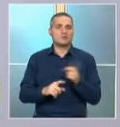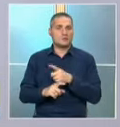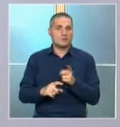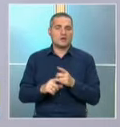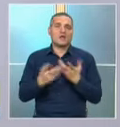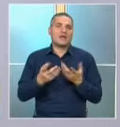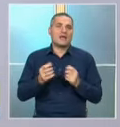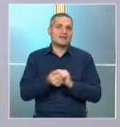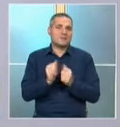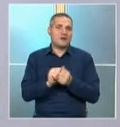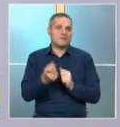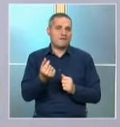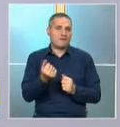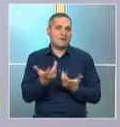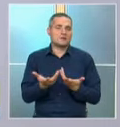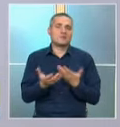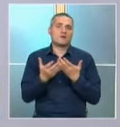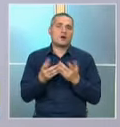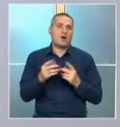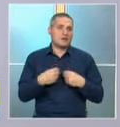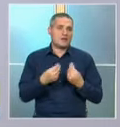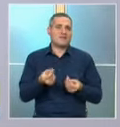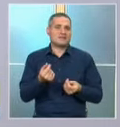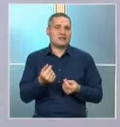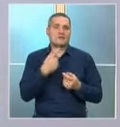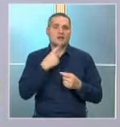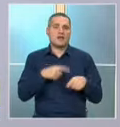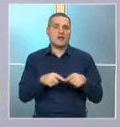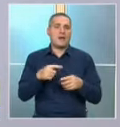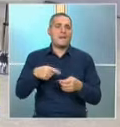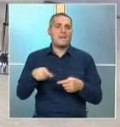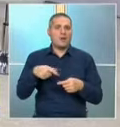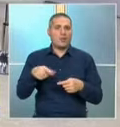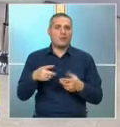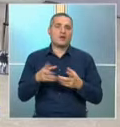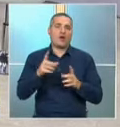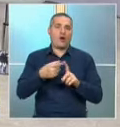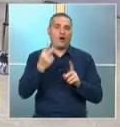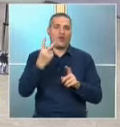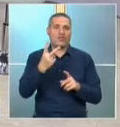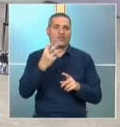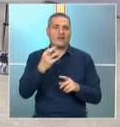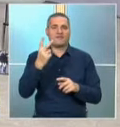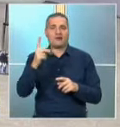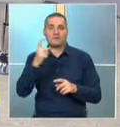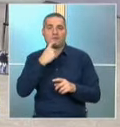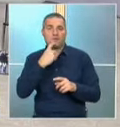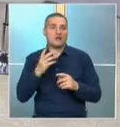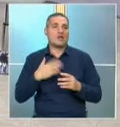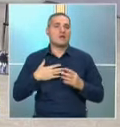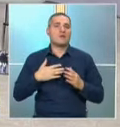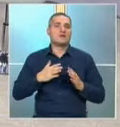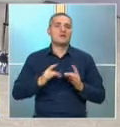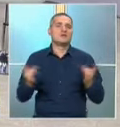Как се справяте финансово? Осигурявате средства за пътуване? От 2021 година